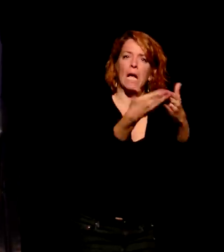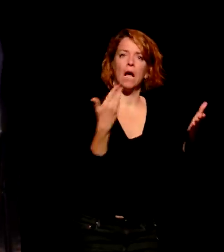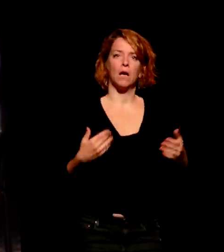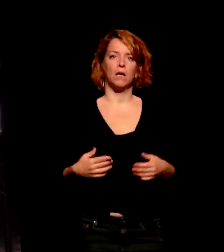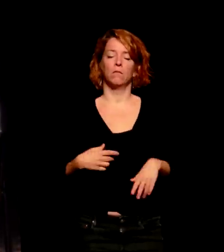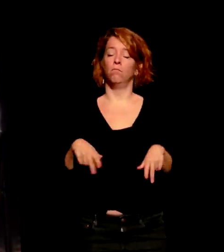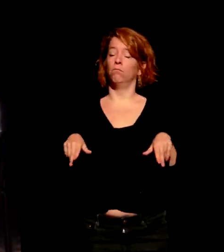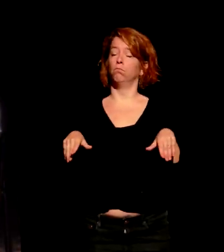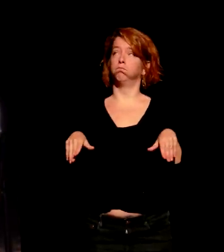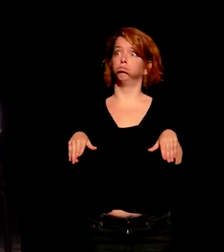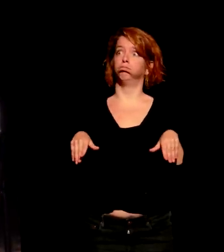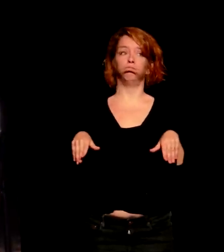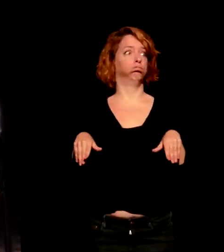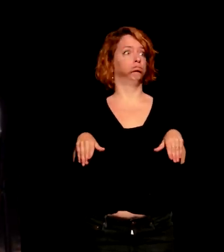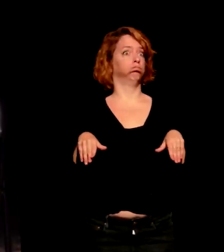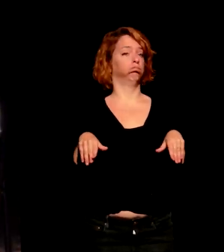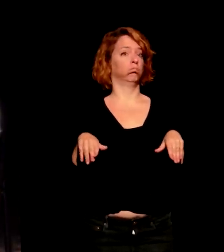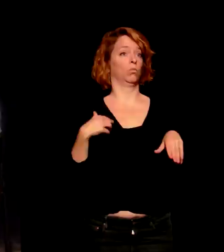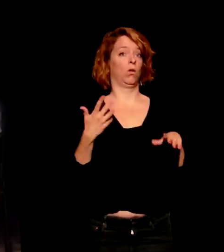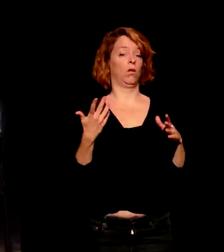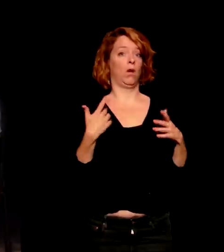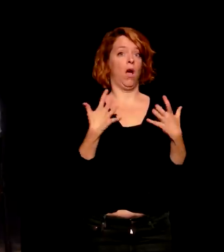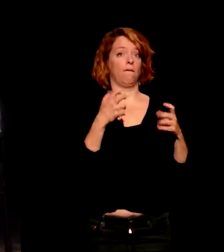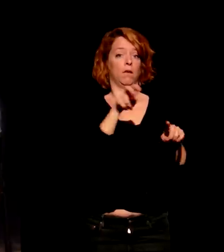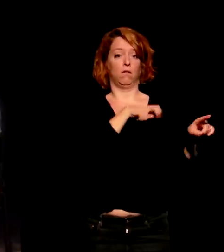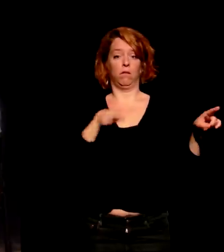Voilà, moi j'avais envie de me foutre dans un coin et de chialer, c'est ce que j'ai fait d'ailleurs.